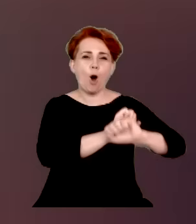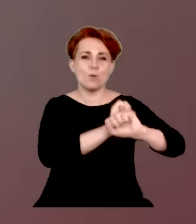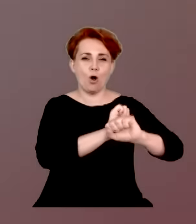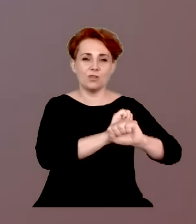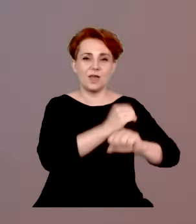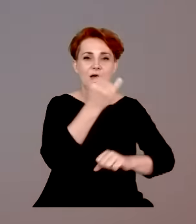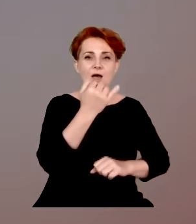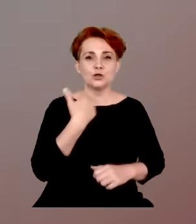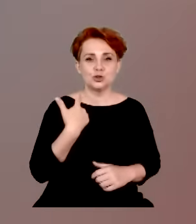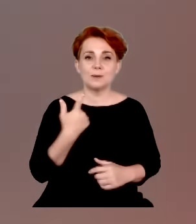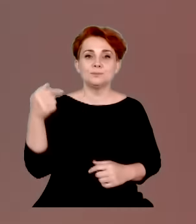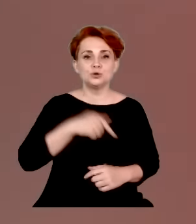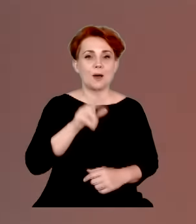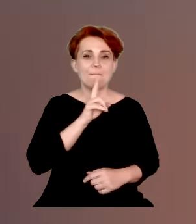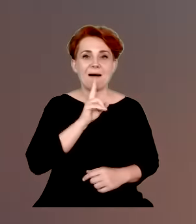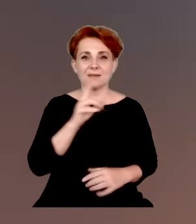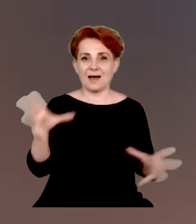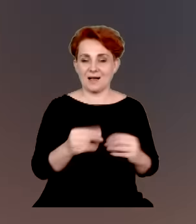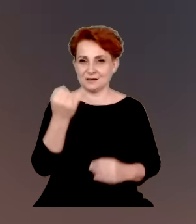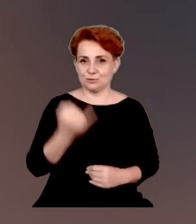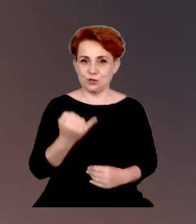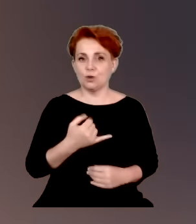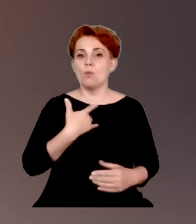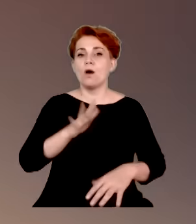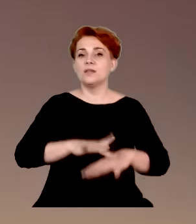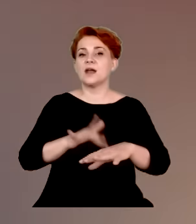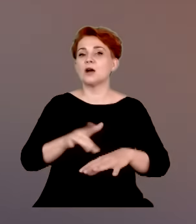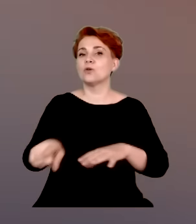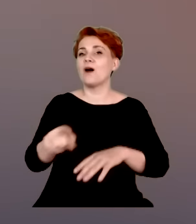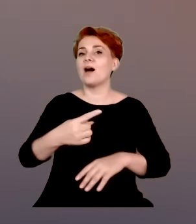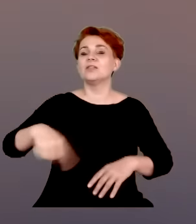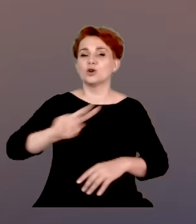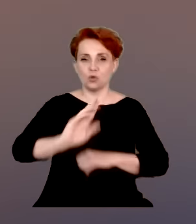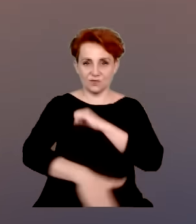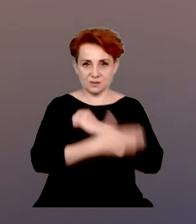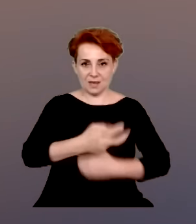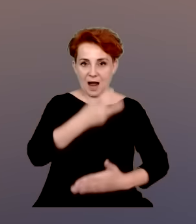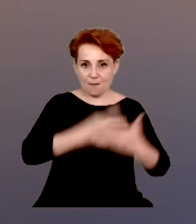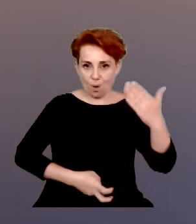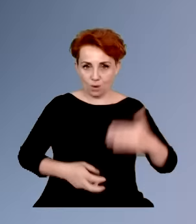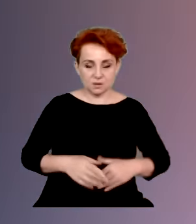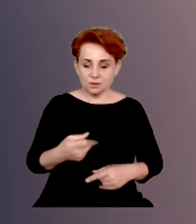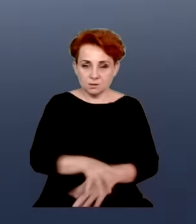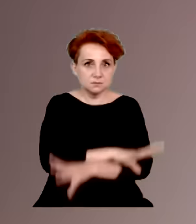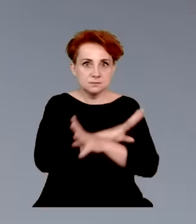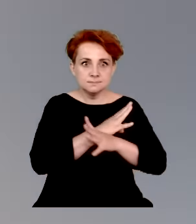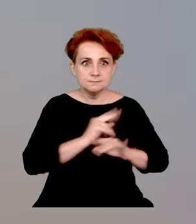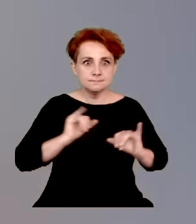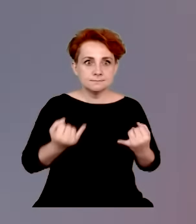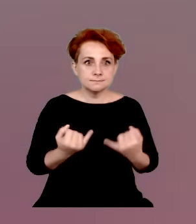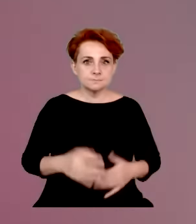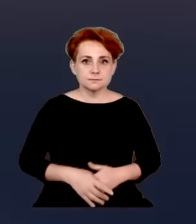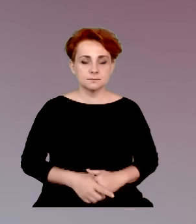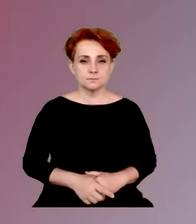matka z dzieckiem. Tak została potraktowana przez rzekomo tolerancyjny tłum zwolenników aborcji. Te sceny jeżą włos na głowie.